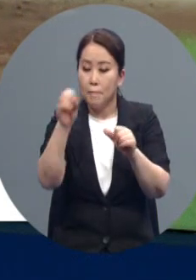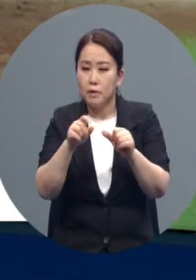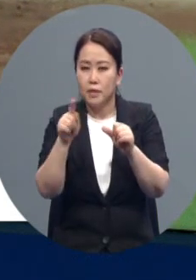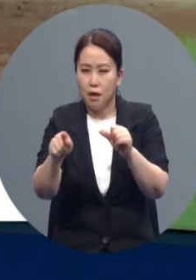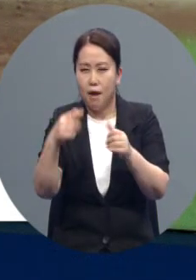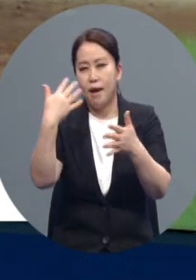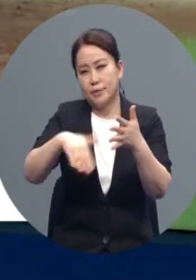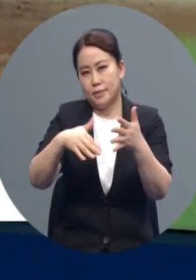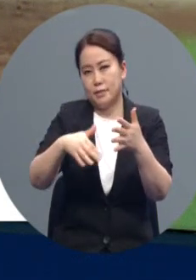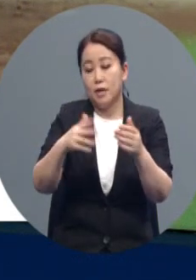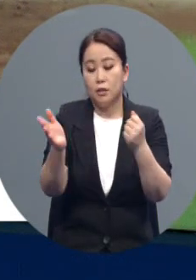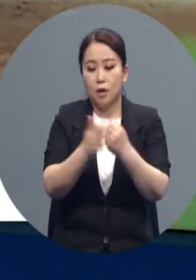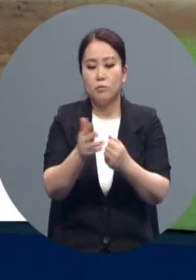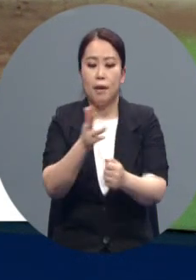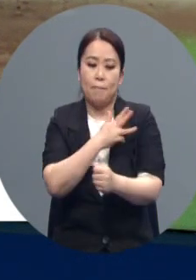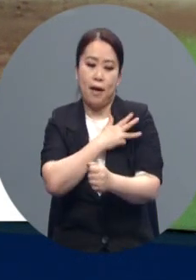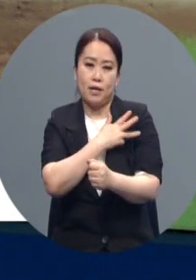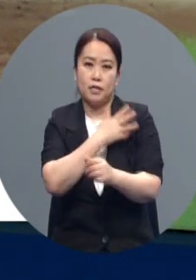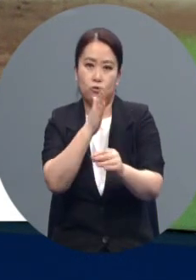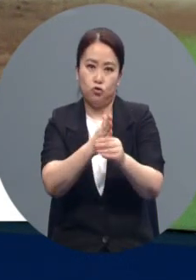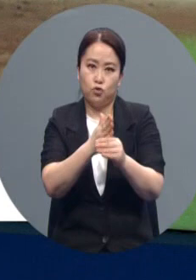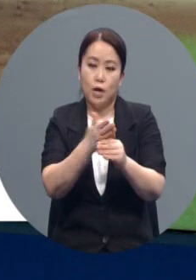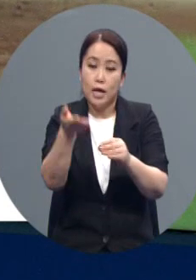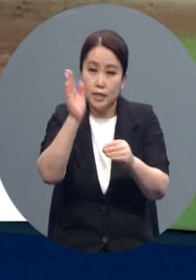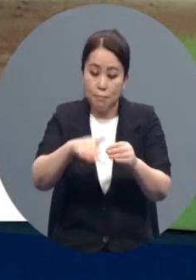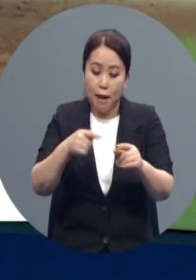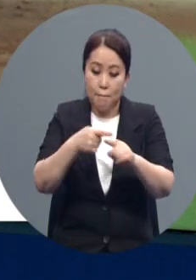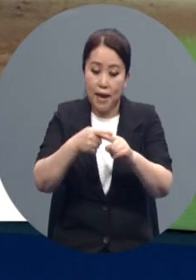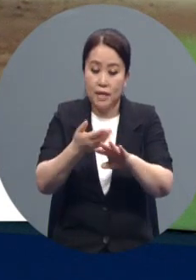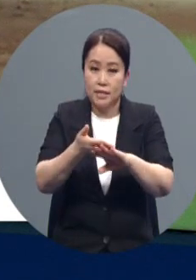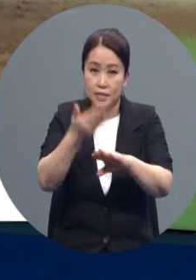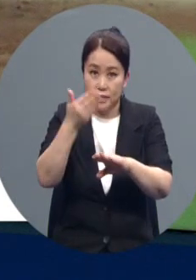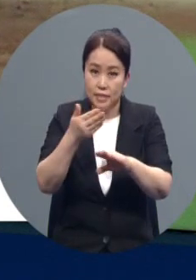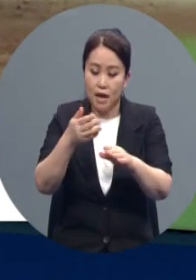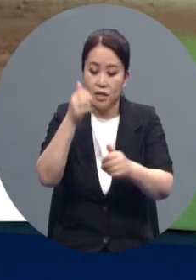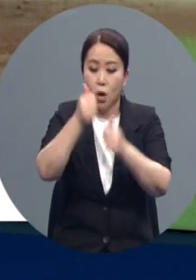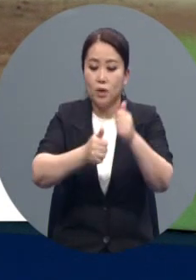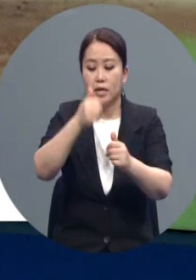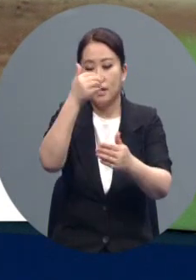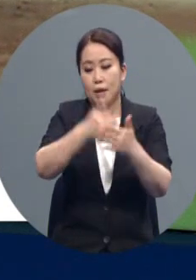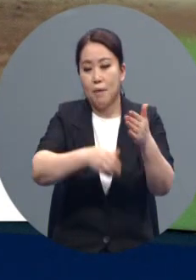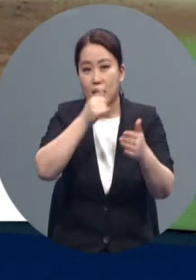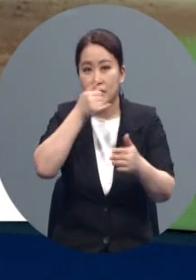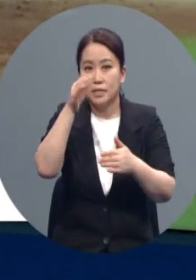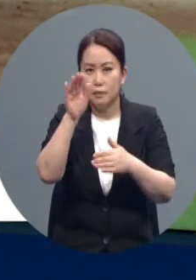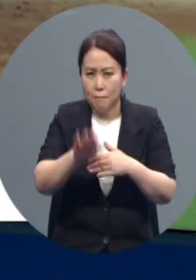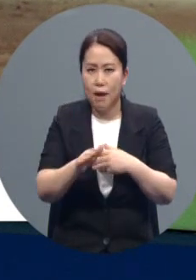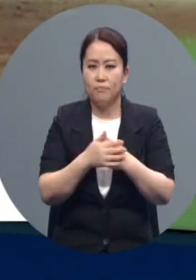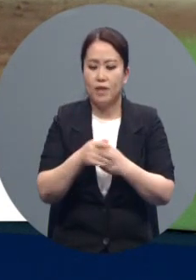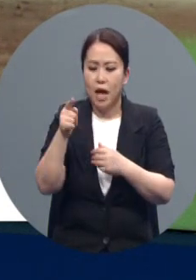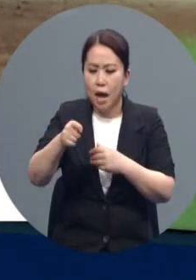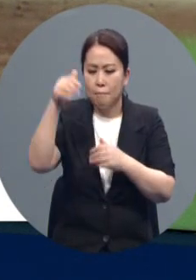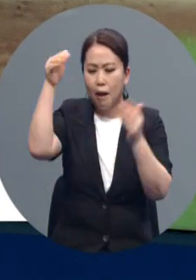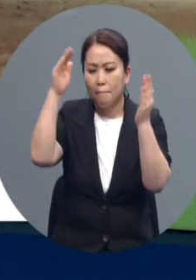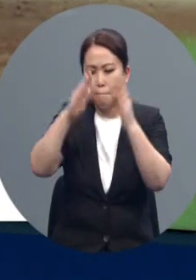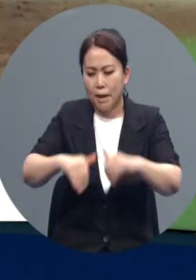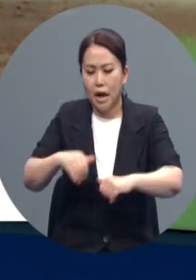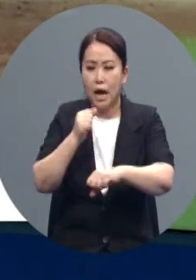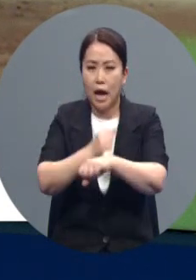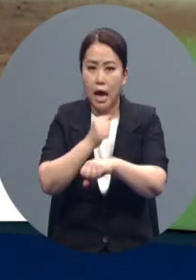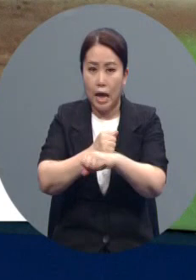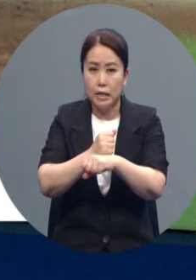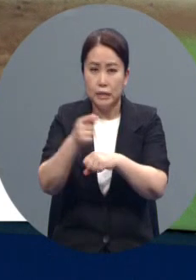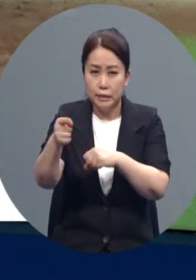있는데요. 물론 아직 절반의 경기가 남긴 했지만 한 번 무너진 선발 라인업이 좀처럼 회복되질 못하고